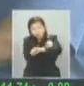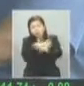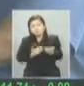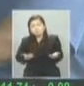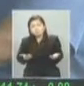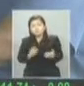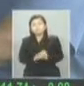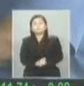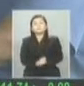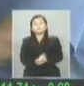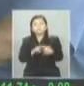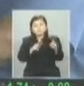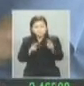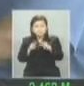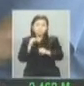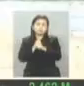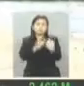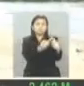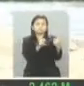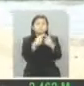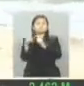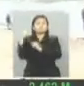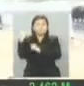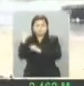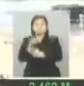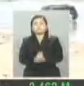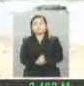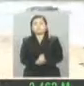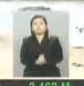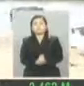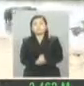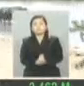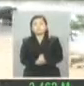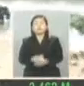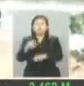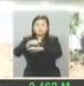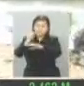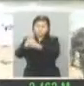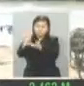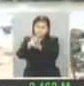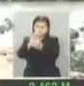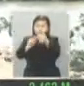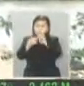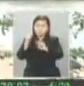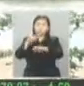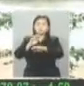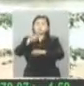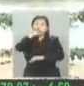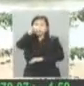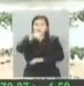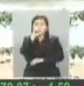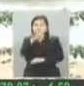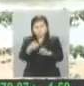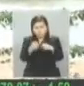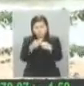การปฏิบัติมันก็แตกต่างกันไป ขณะที่ประธานมูลนิธิเพื่อช้างและสิ่งแวดล้อมระบุว่าปัญหาช้างไทยปั